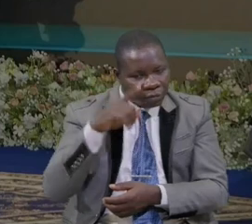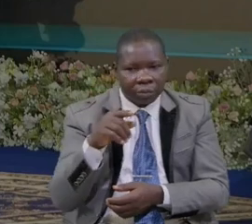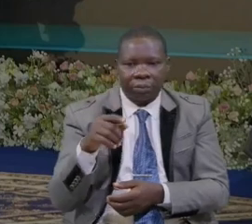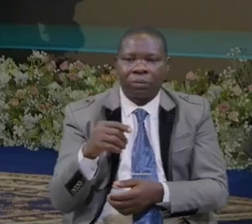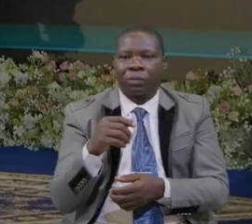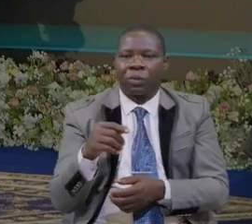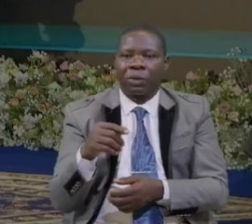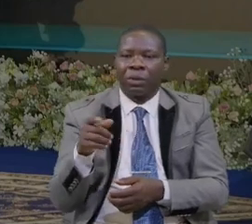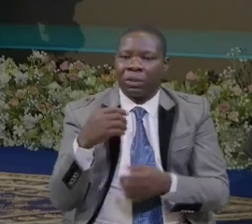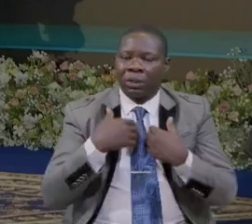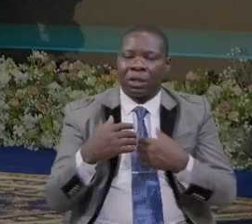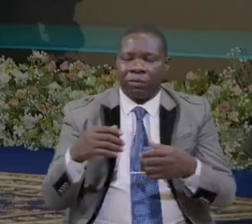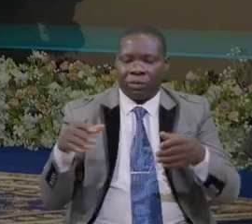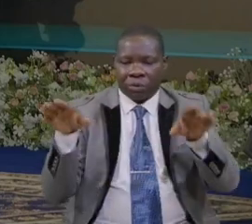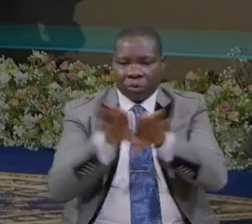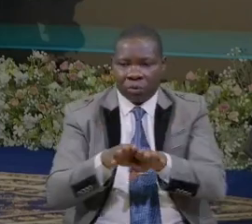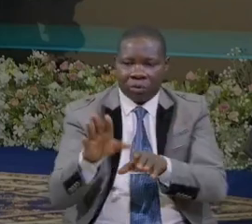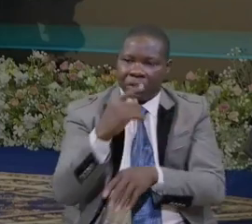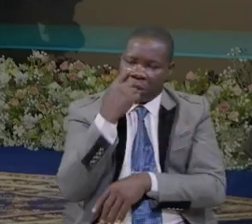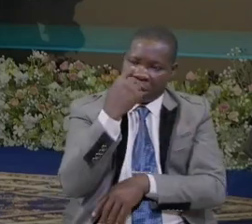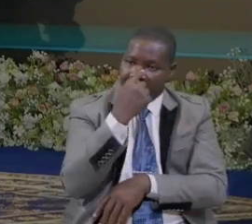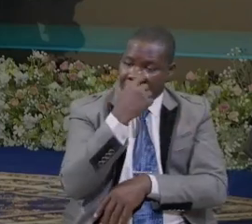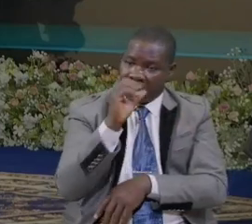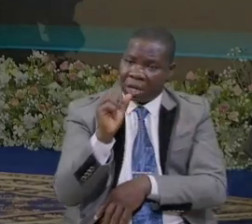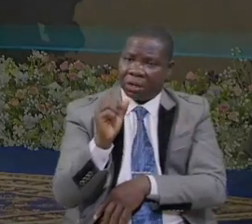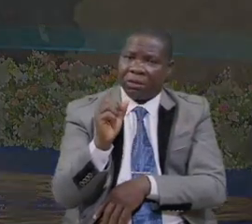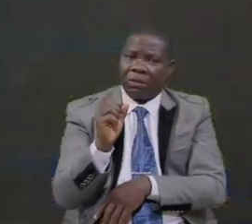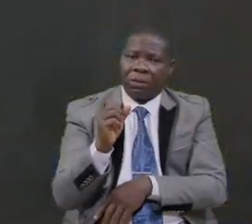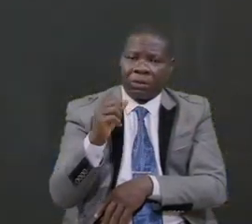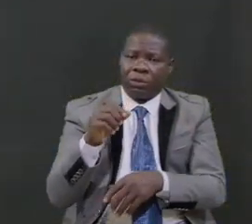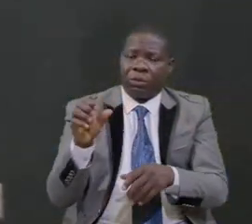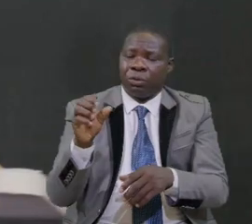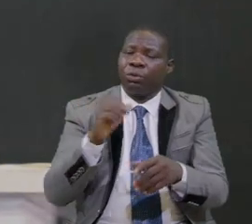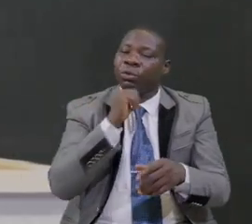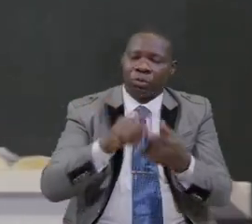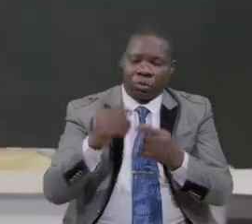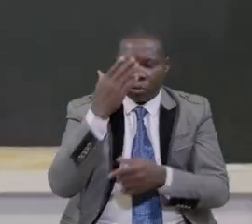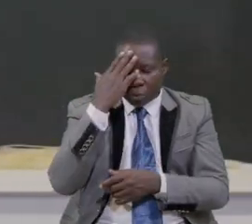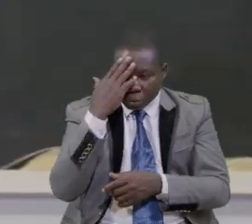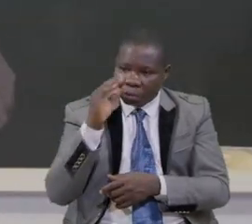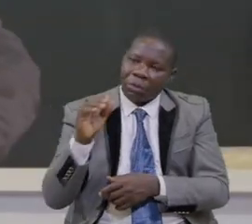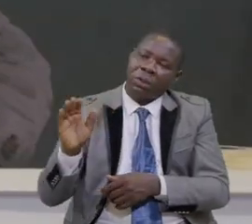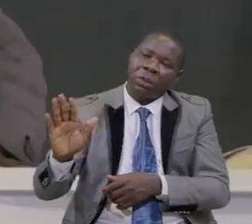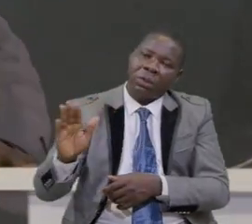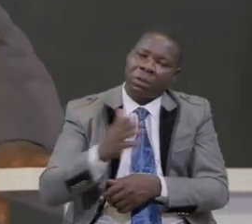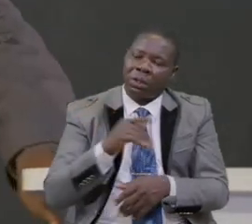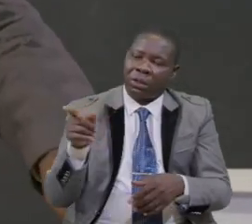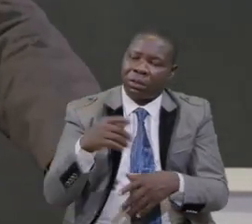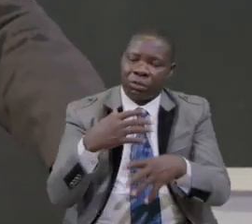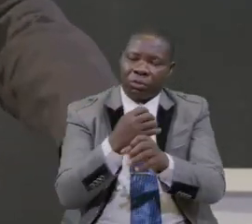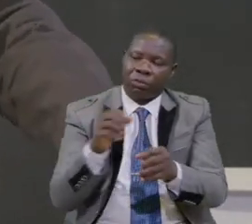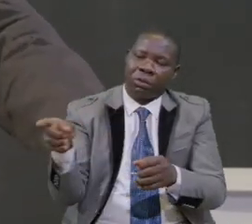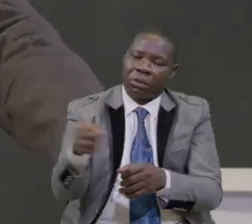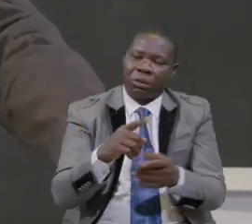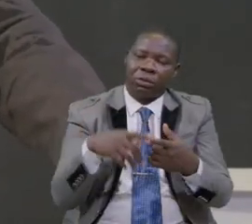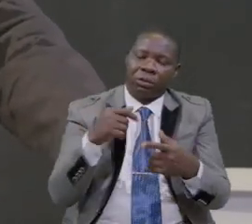Il a aveuglé pour qu'ils ne le voient pas, ils ne le reconnaissent pas. Et il les a amenés chez le roi de